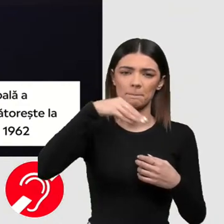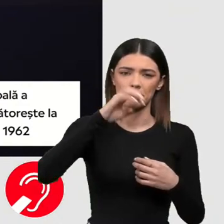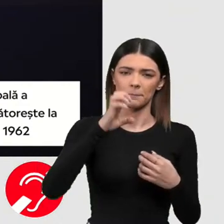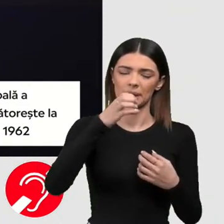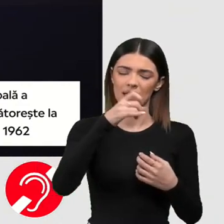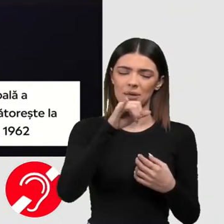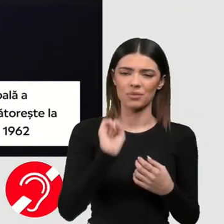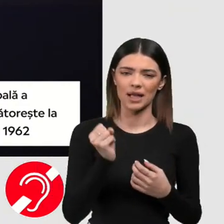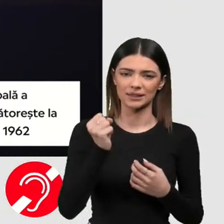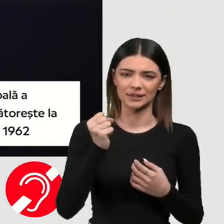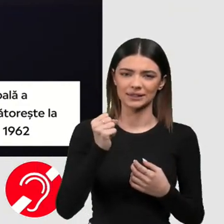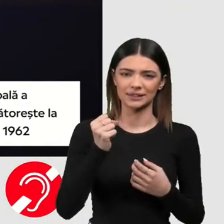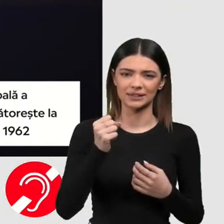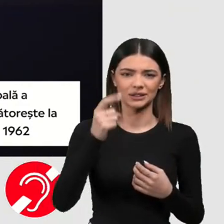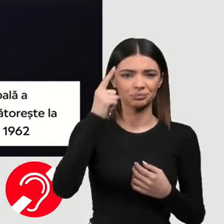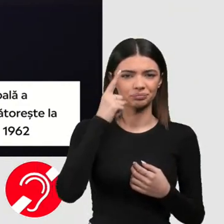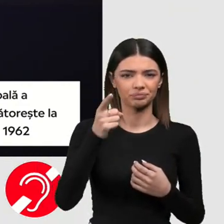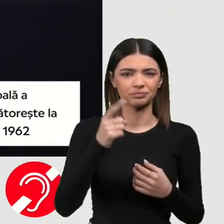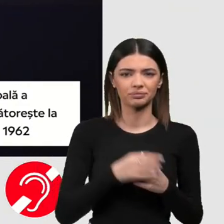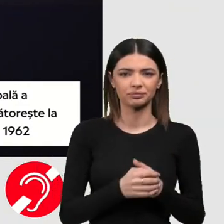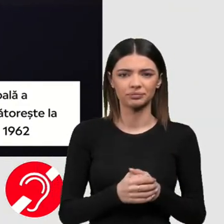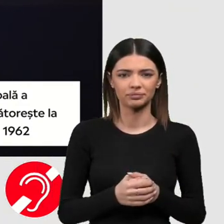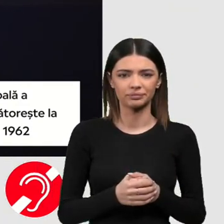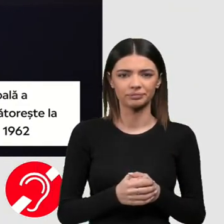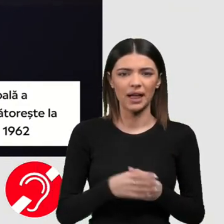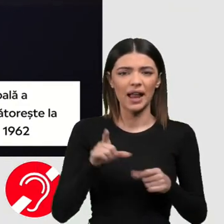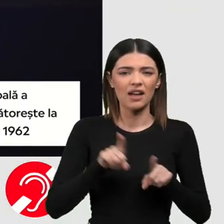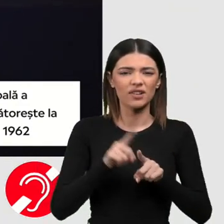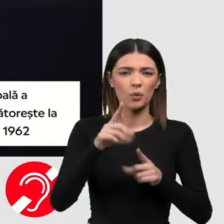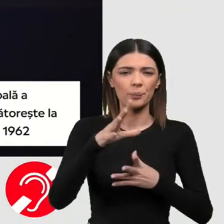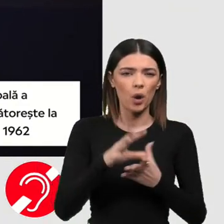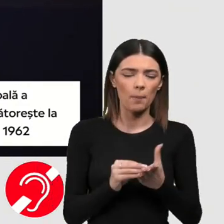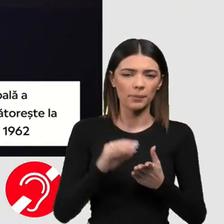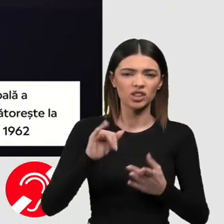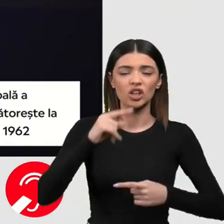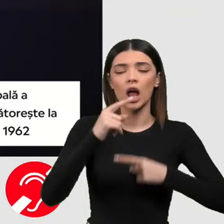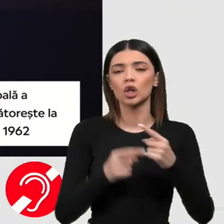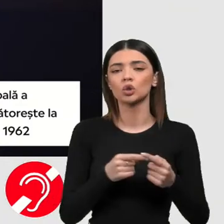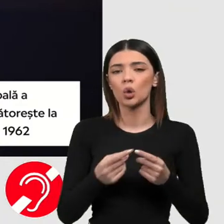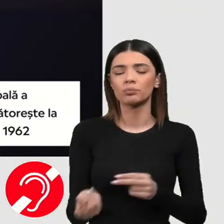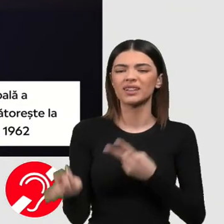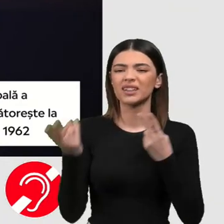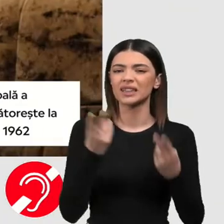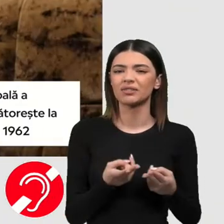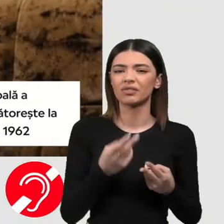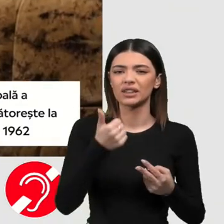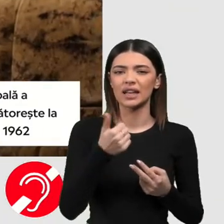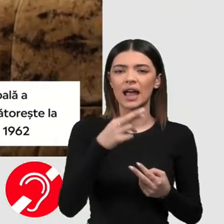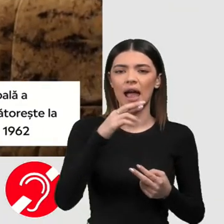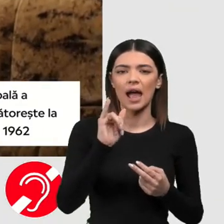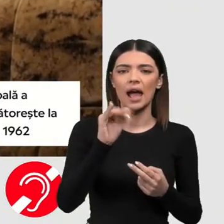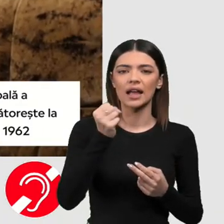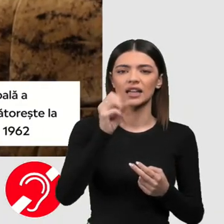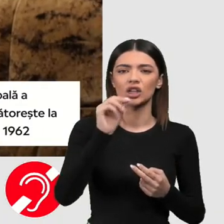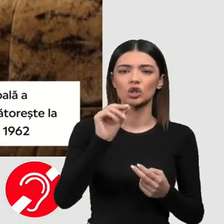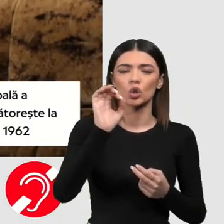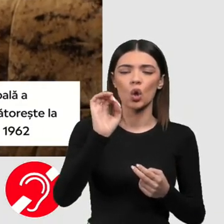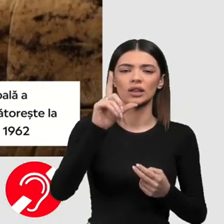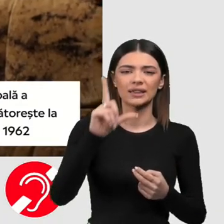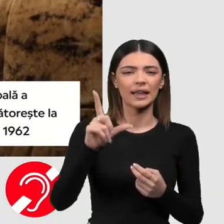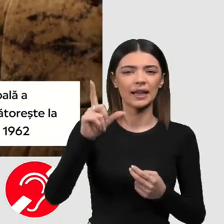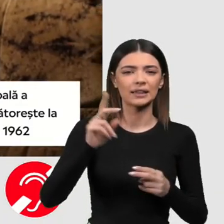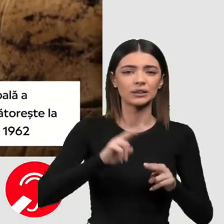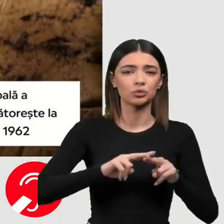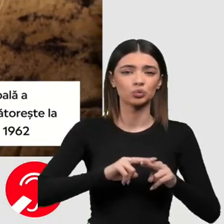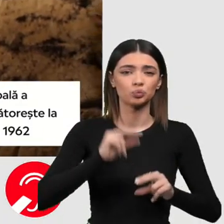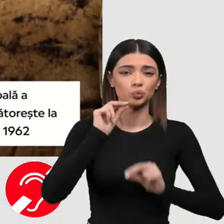început. Platon spunea, teatrul este mimesis, adică imitație. Nu este ceva real, este cumva o prefăcătorie, cum este